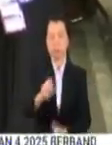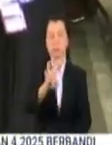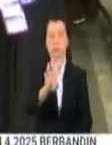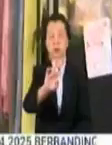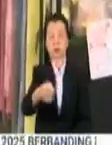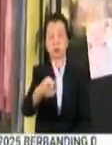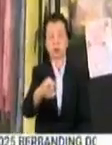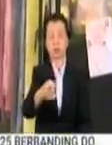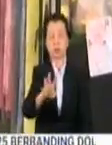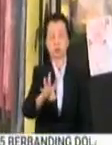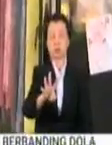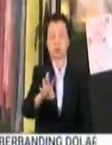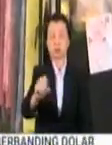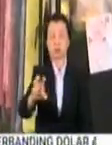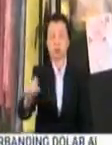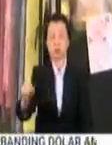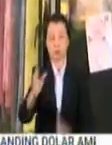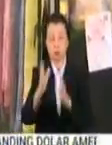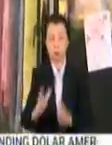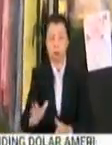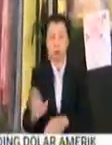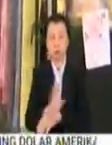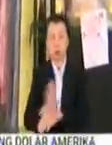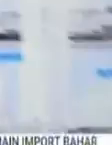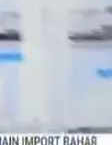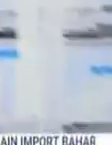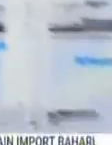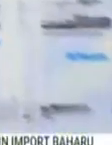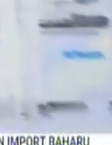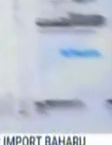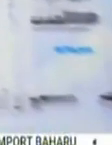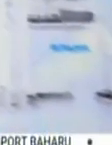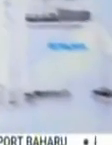r400 Usahawan informal dan mikro di Sabah